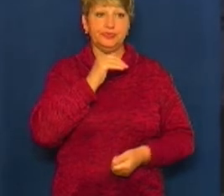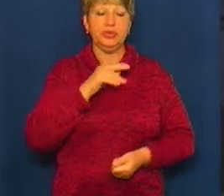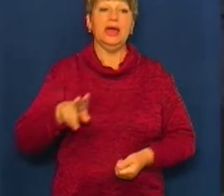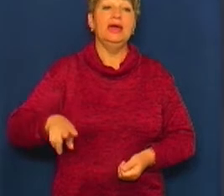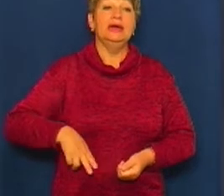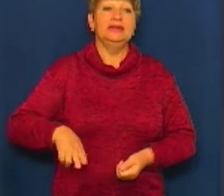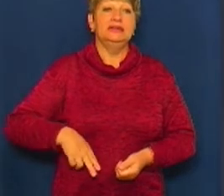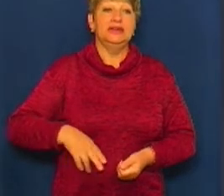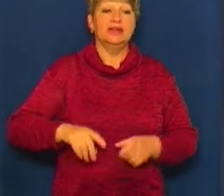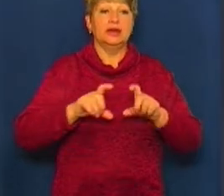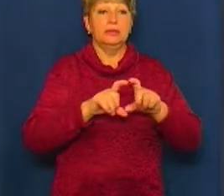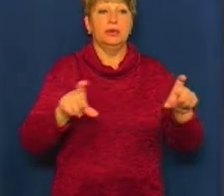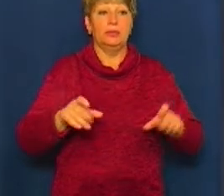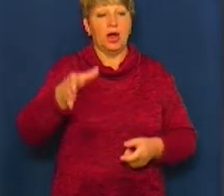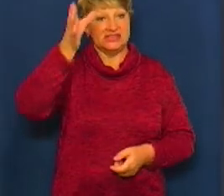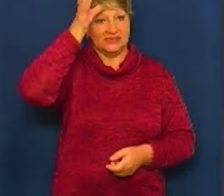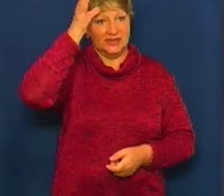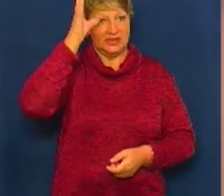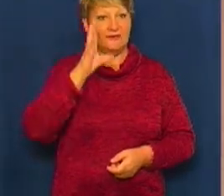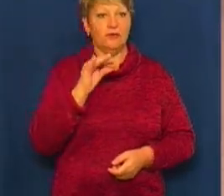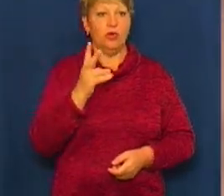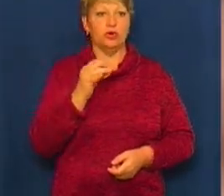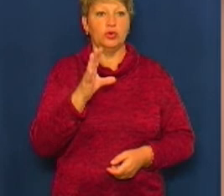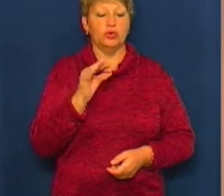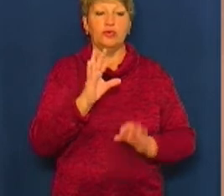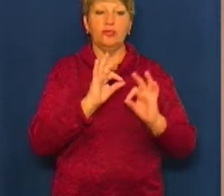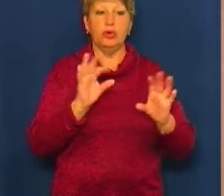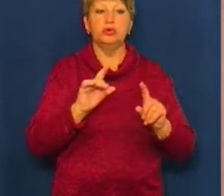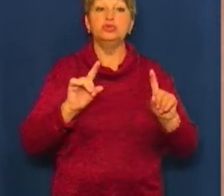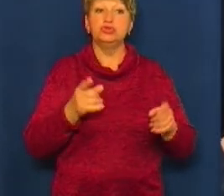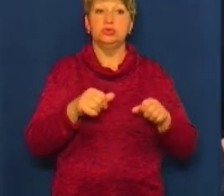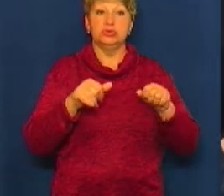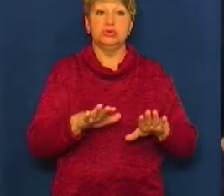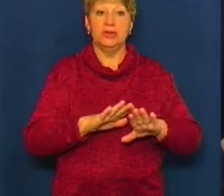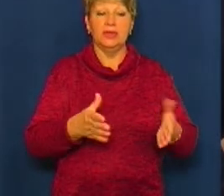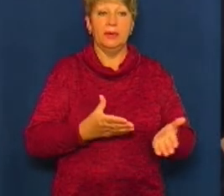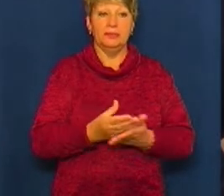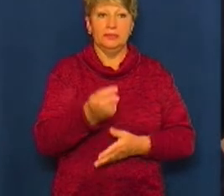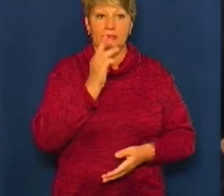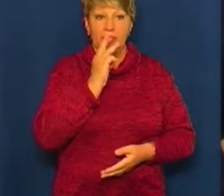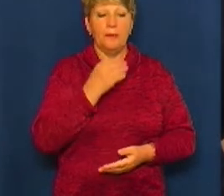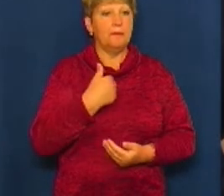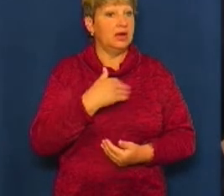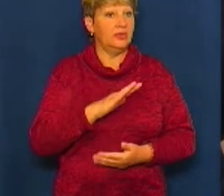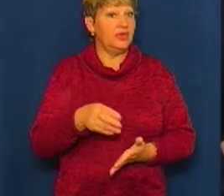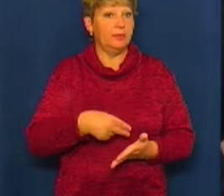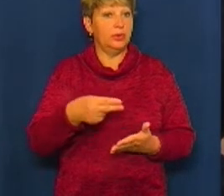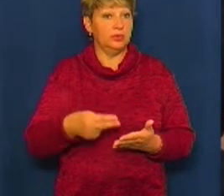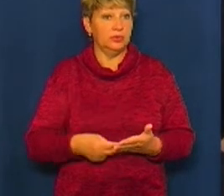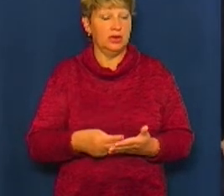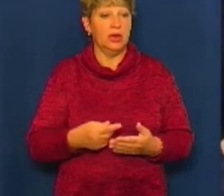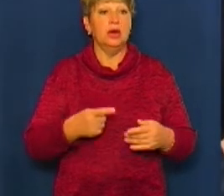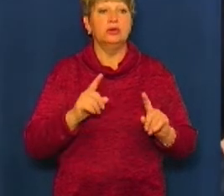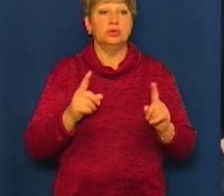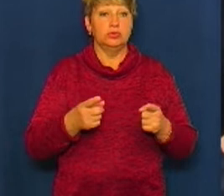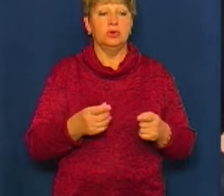та гуманітарної політики Сергій Воронов пояснює, чому вирішили не виплачувати зарплату. Ми не підписуємо, тому що даним групам